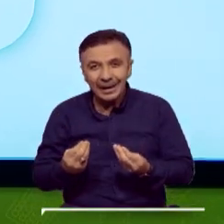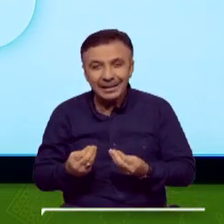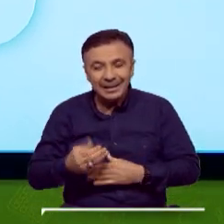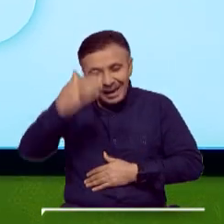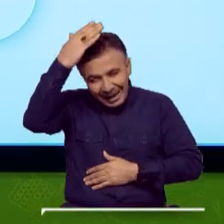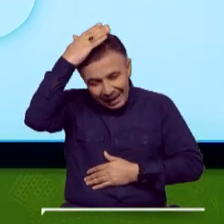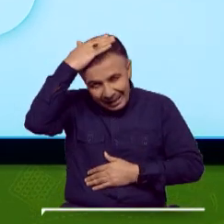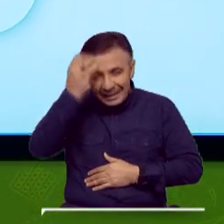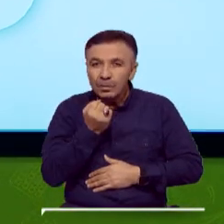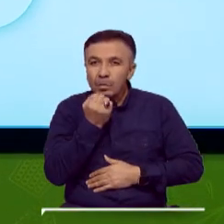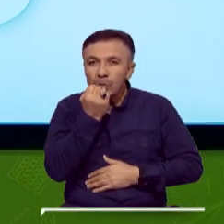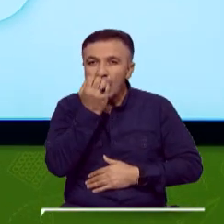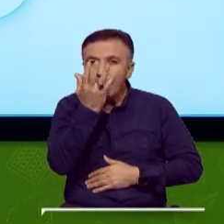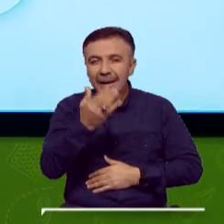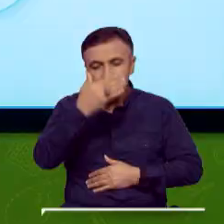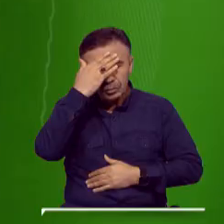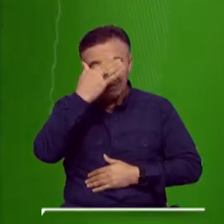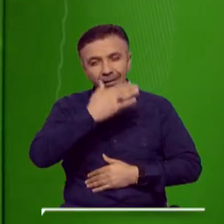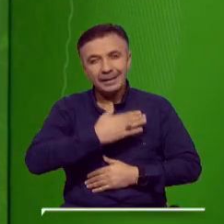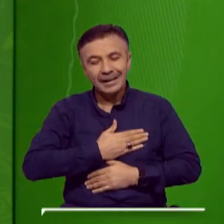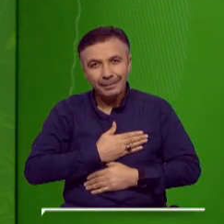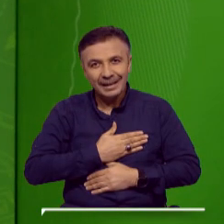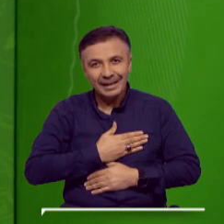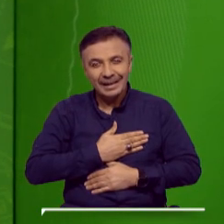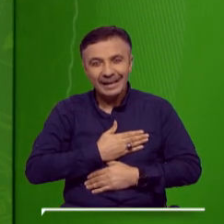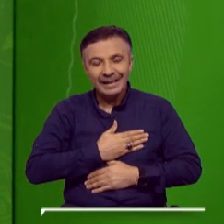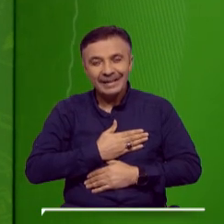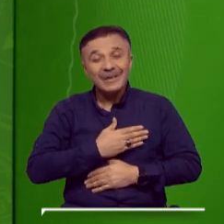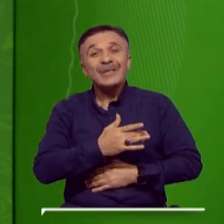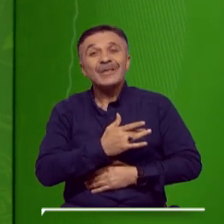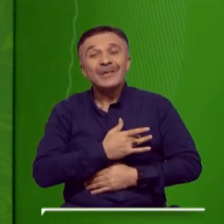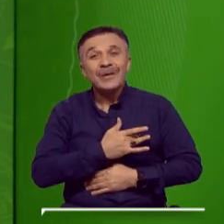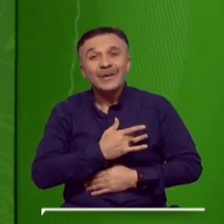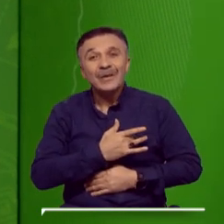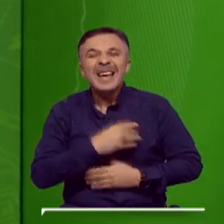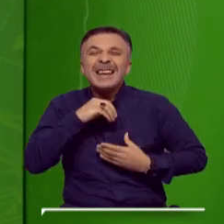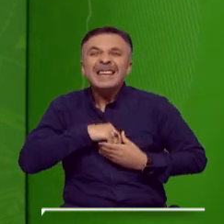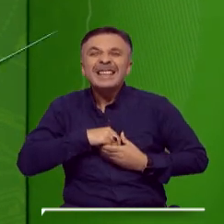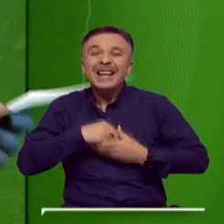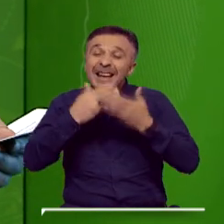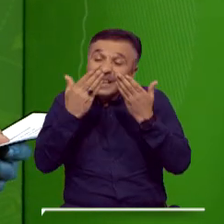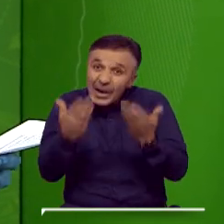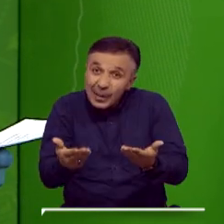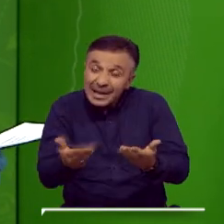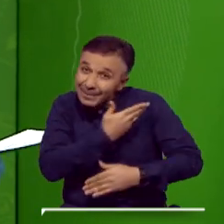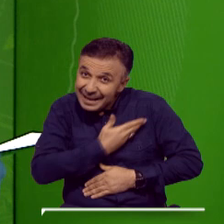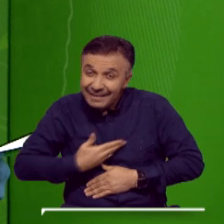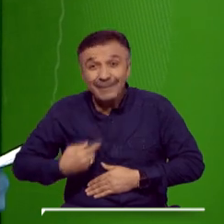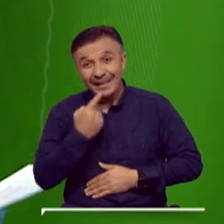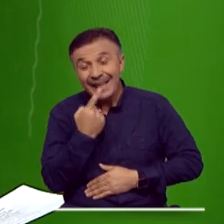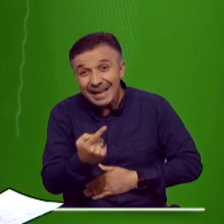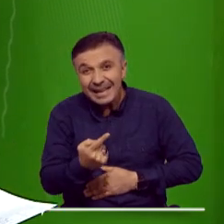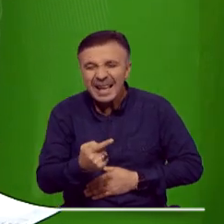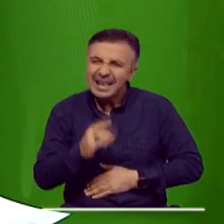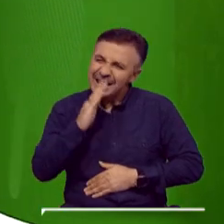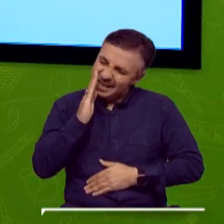Hazreti Muhammed Mustafa sallallahu aleyhi ve sellemi gönülden benimsedim derse